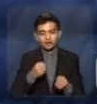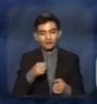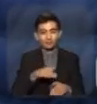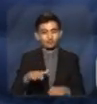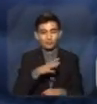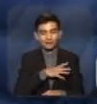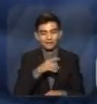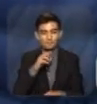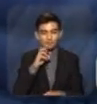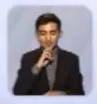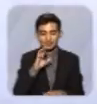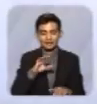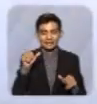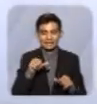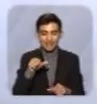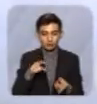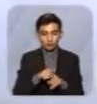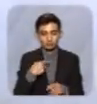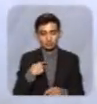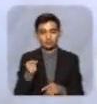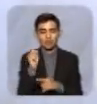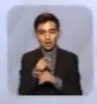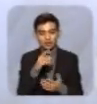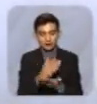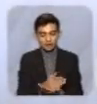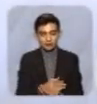на дизельном топливе. И даже уже есть заказчик –